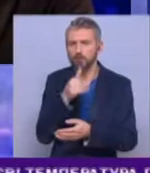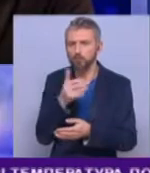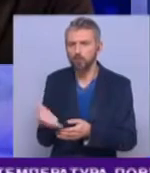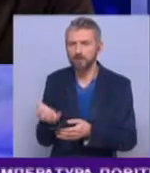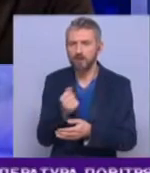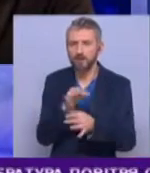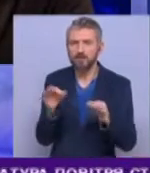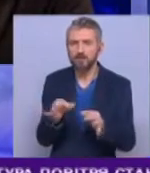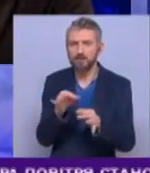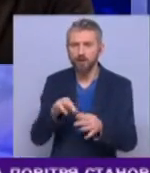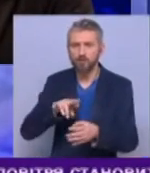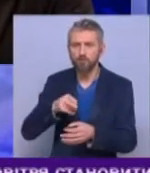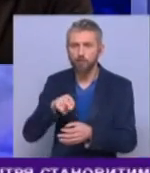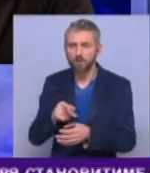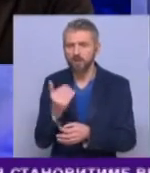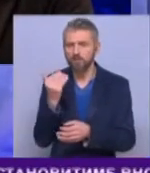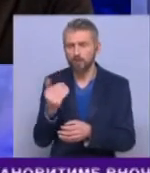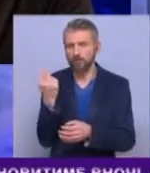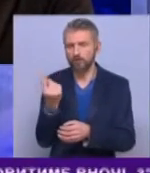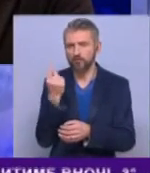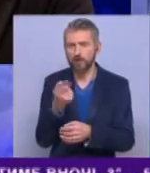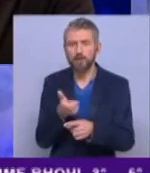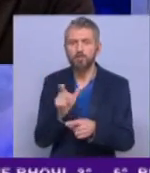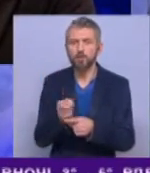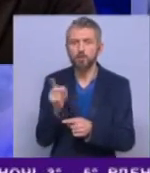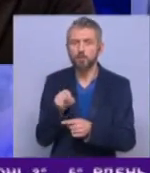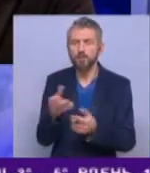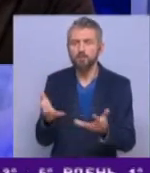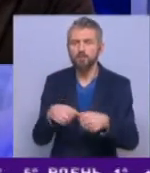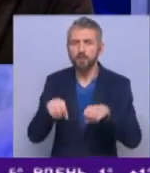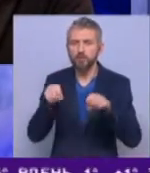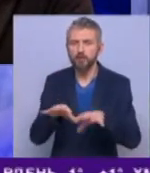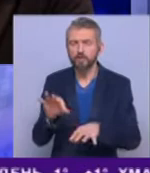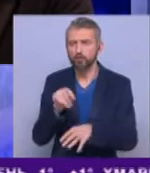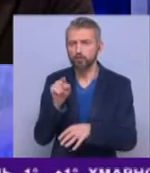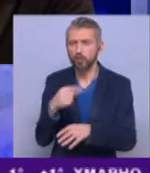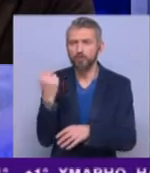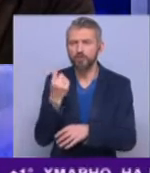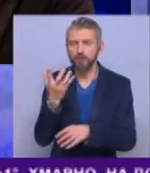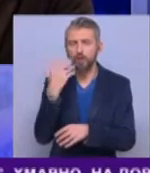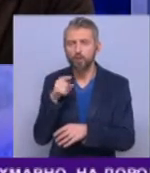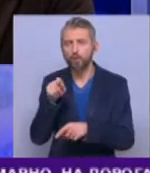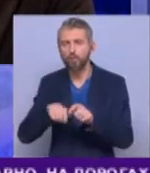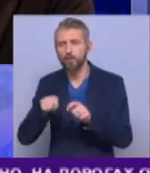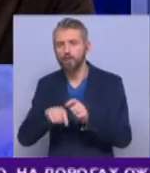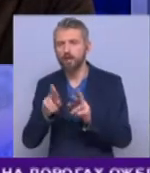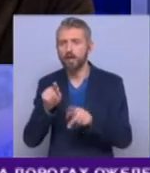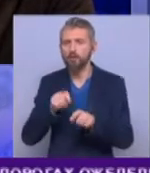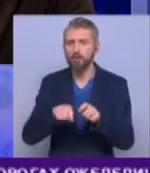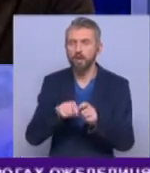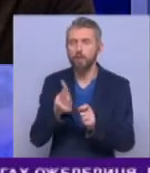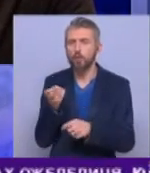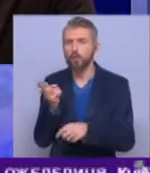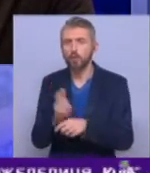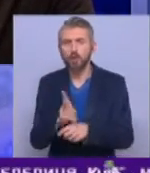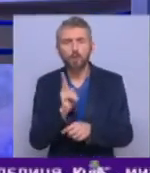зняти ніякі болти з вашого лічильника. Більше того, ви приймаєте рішення щодо цього лічильника, коли його повіряти, як повіряти, хто до вас приходить. Так